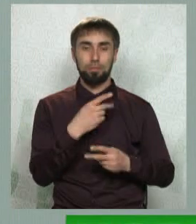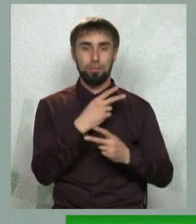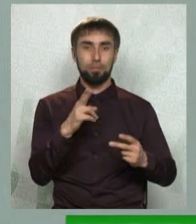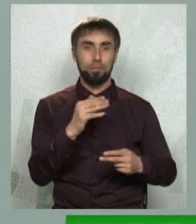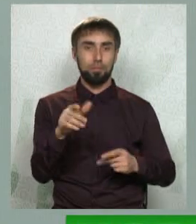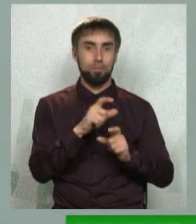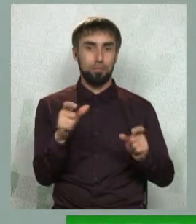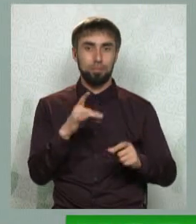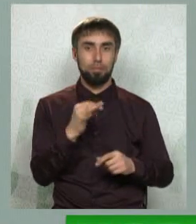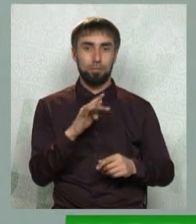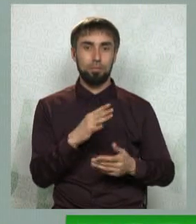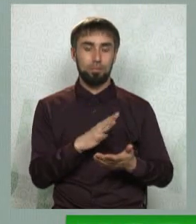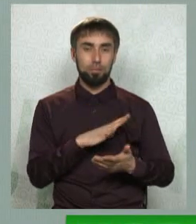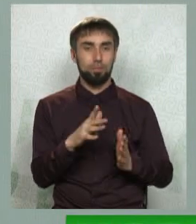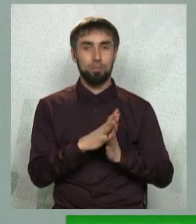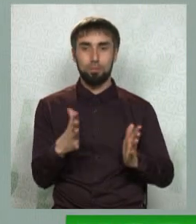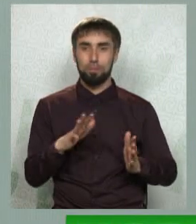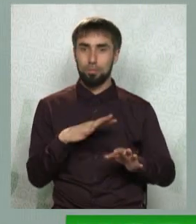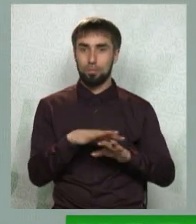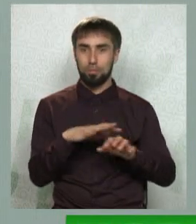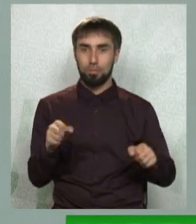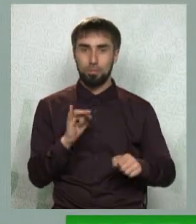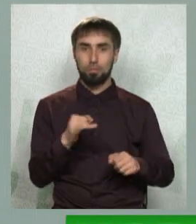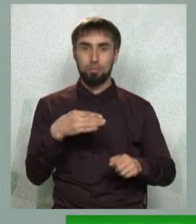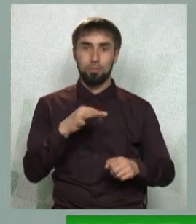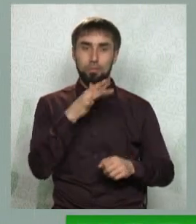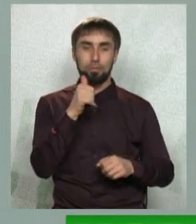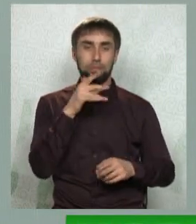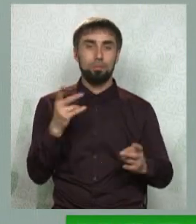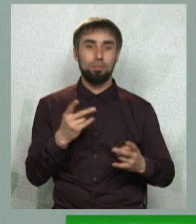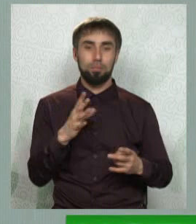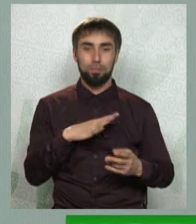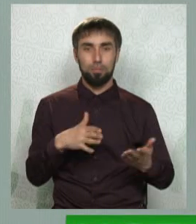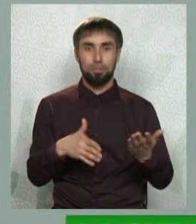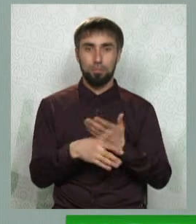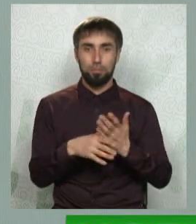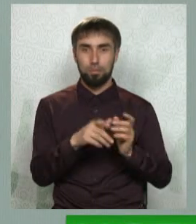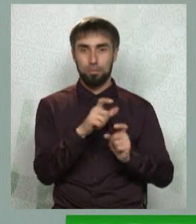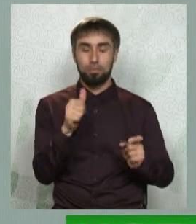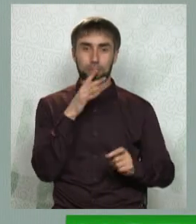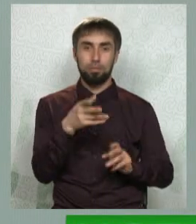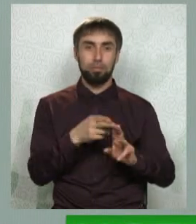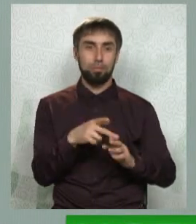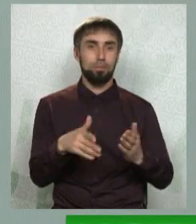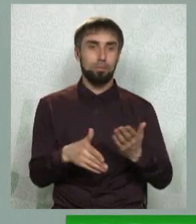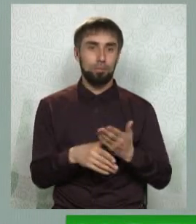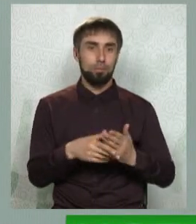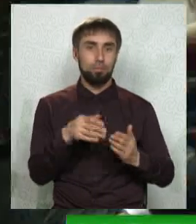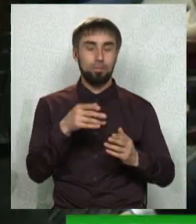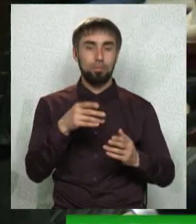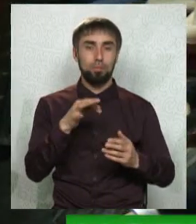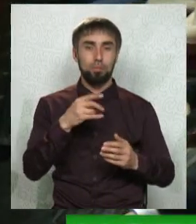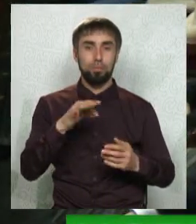это реагируют. Действительно, был огромный охват, и это было то время, когда нужно было помогать людям, когда эта помощь, в ней особенно остро